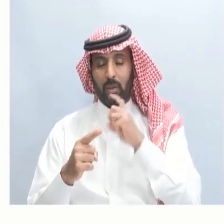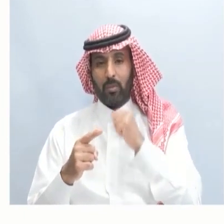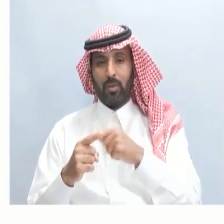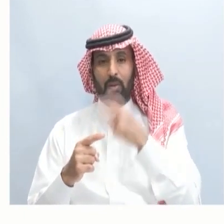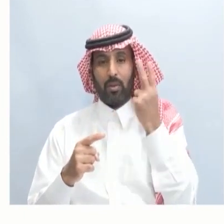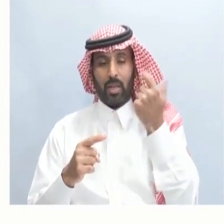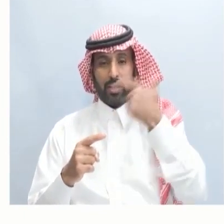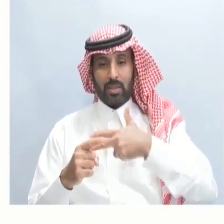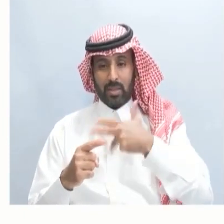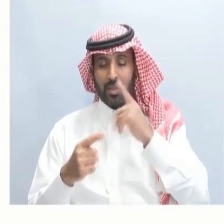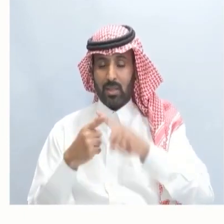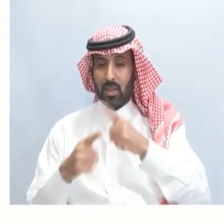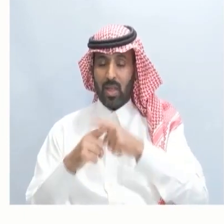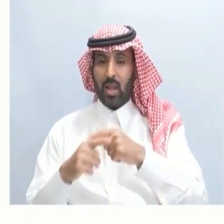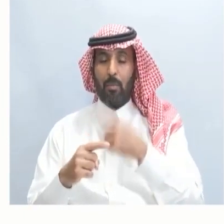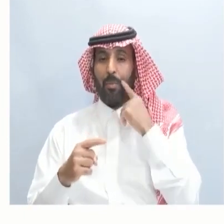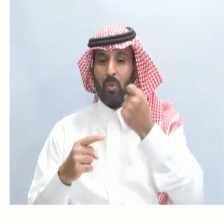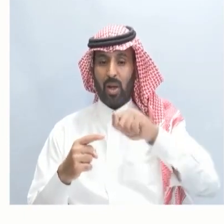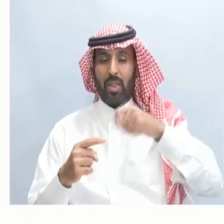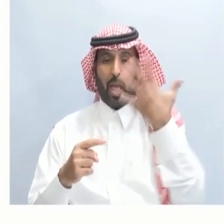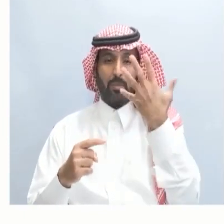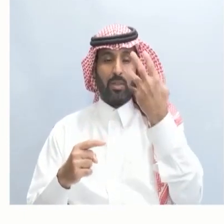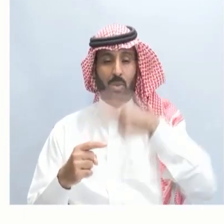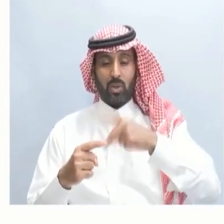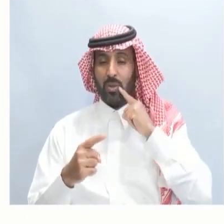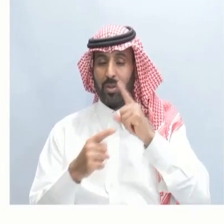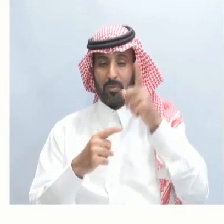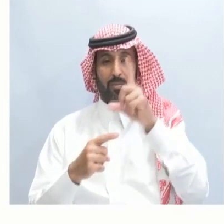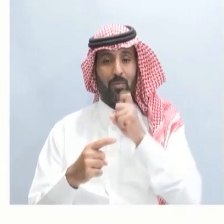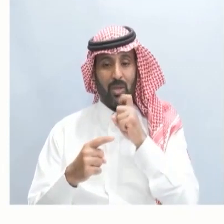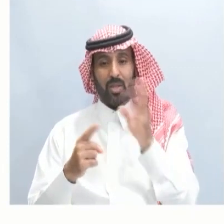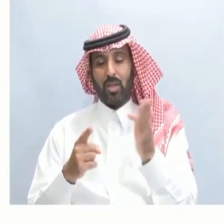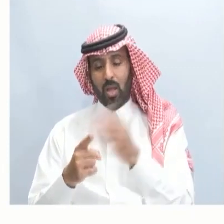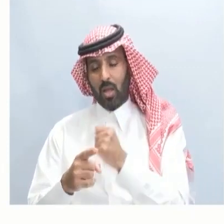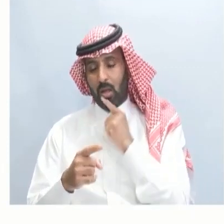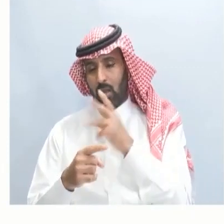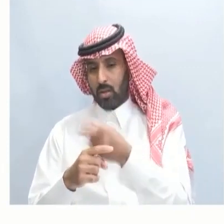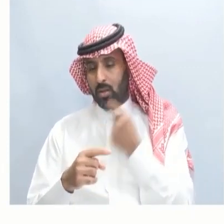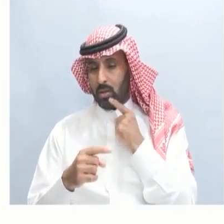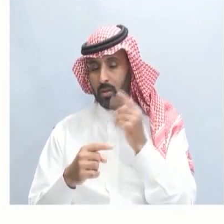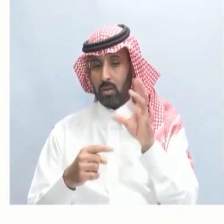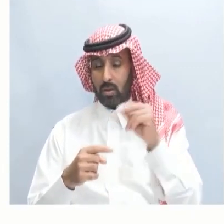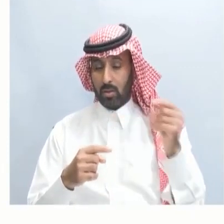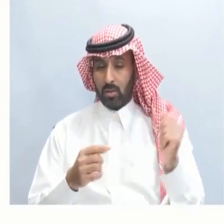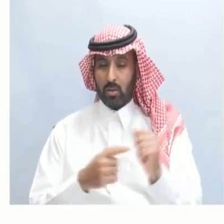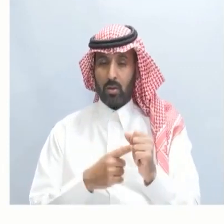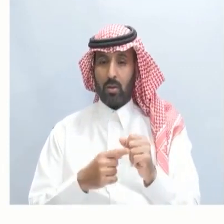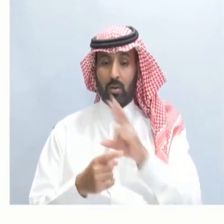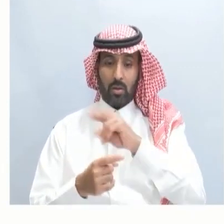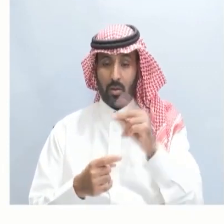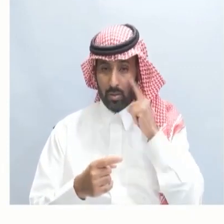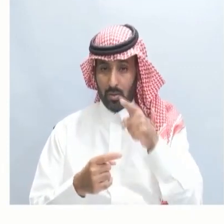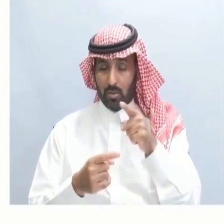مضروبه في بو 25 وماذا ستحصل ستحصل على هذين النتيجتين اذا